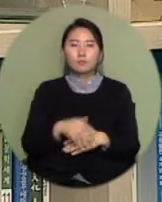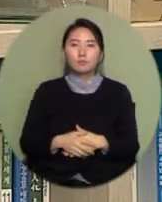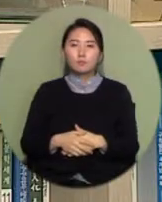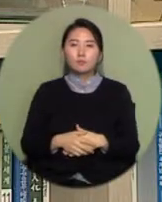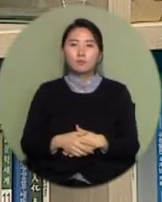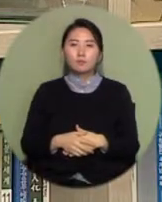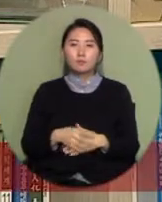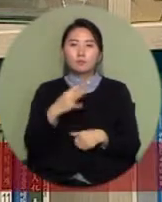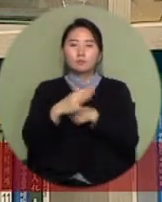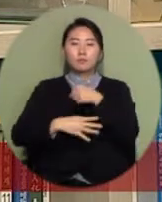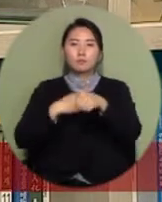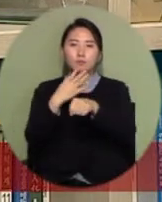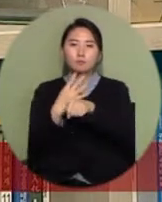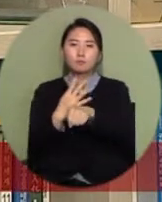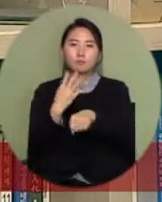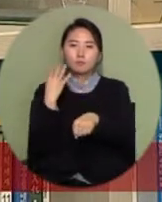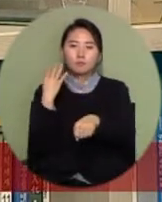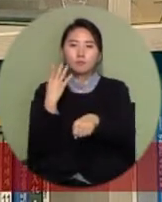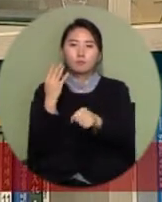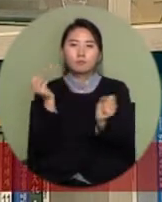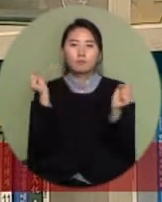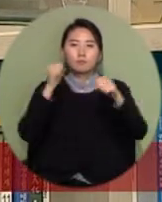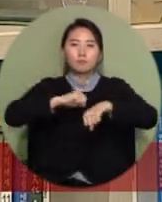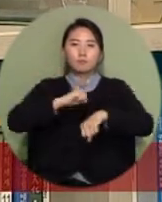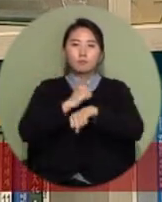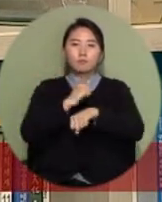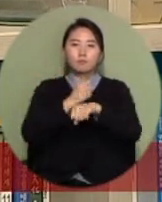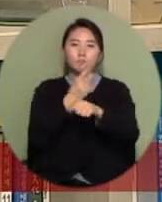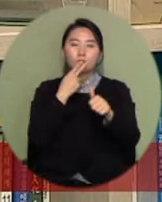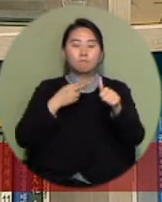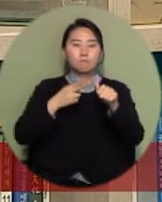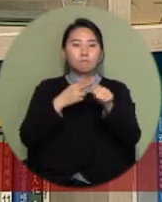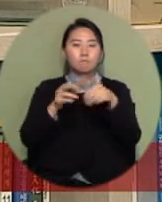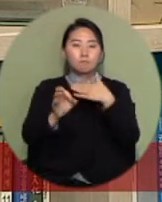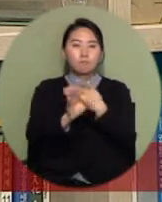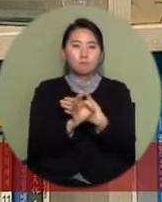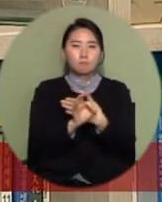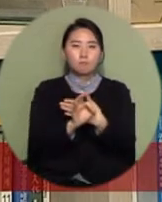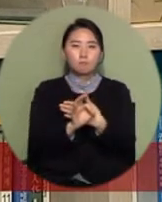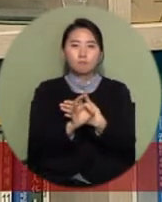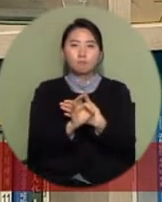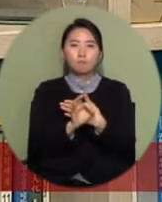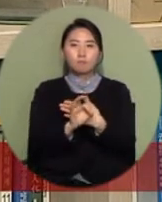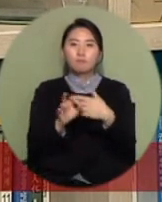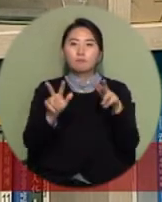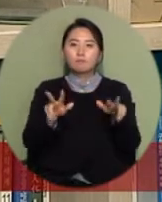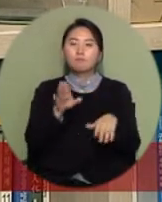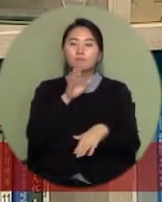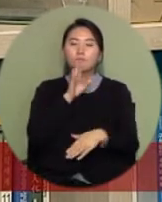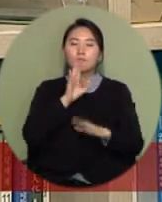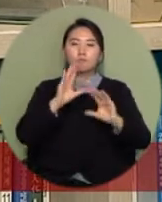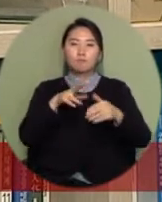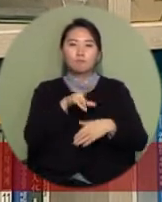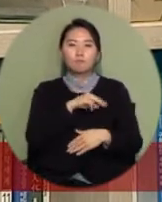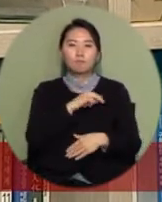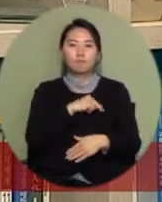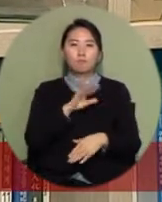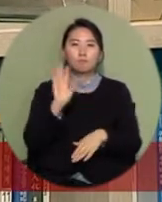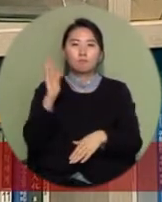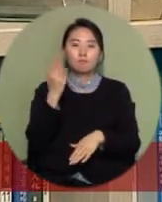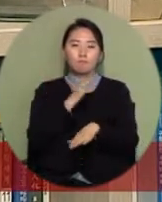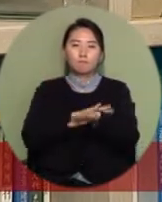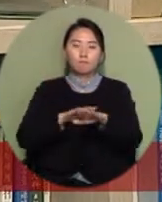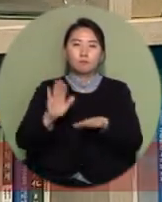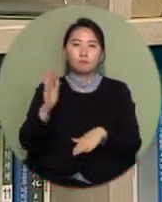4년 전에는 카페 기로 출 말했다면 지금은 아 정말 국회의원 되게 잘했다 라고